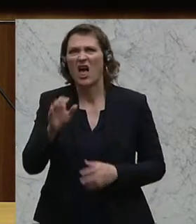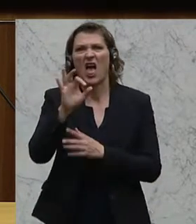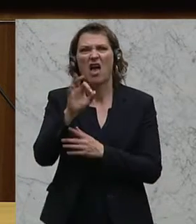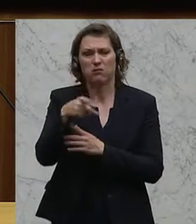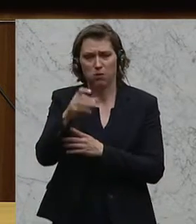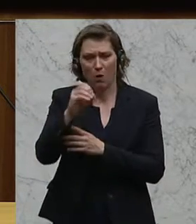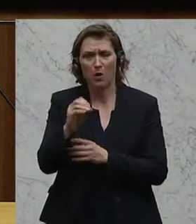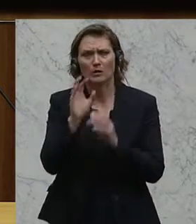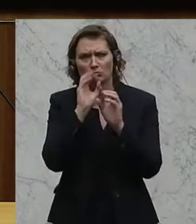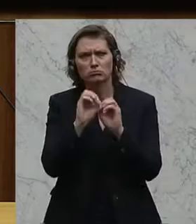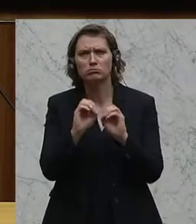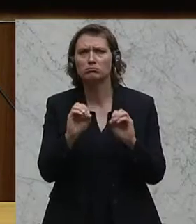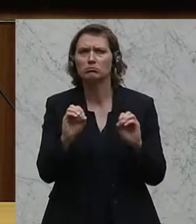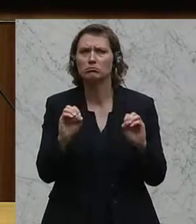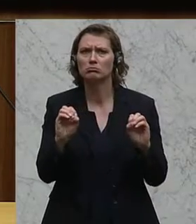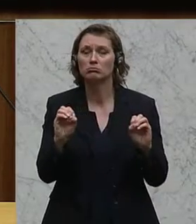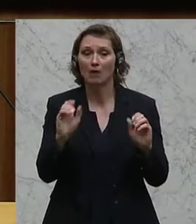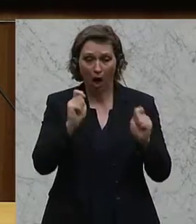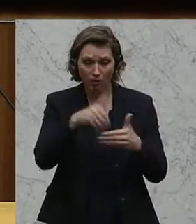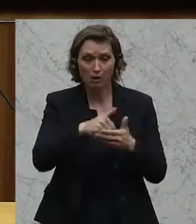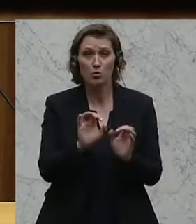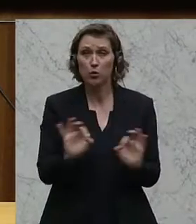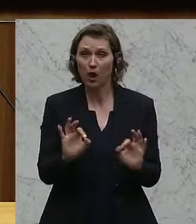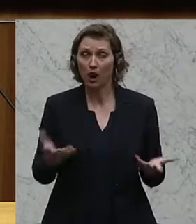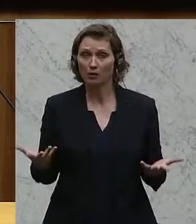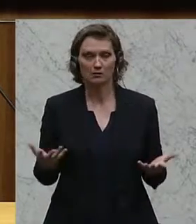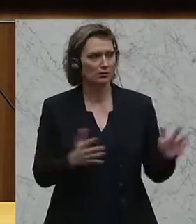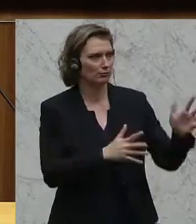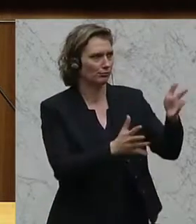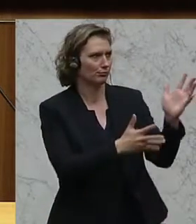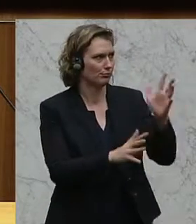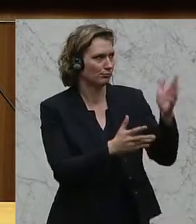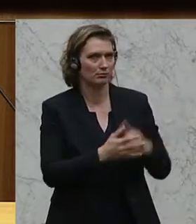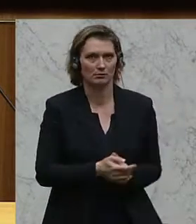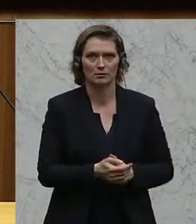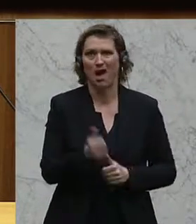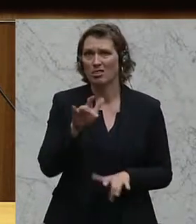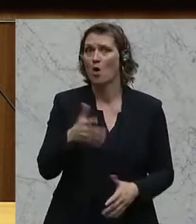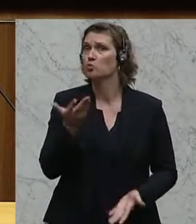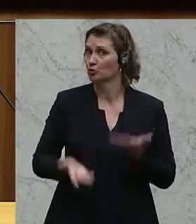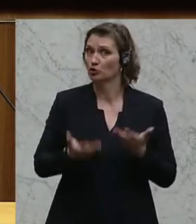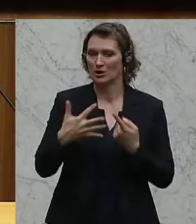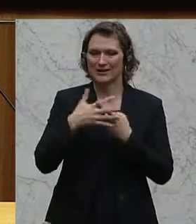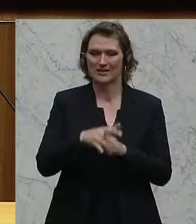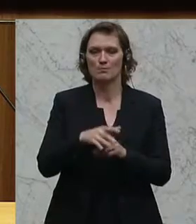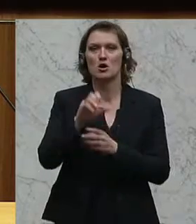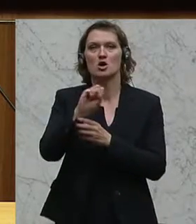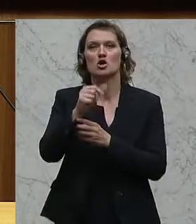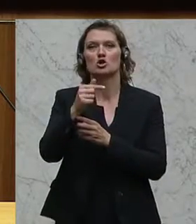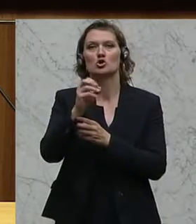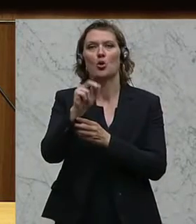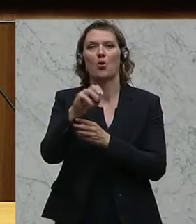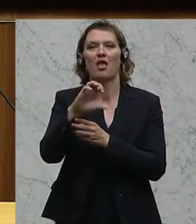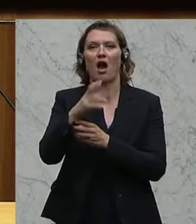FPÖ zu diesen Antrag und und drum zum Unterschied das he Unterschied te stron